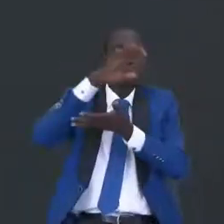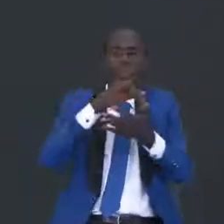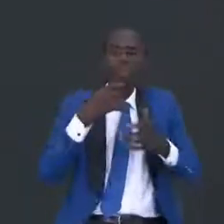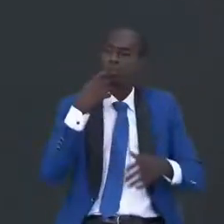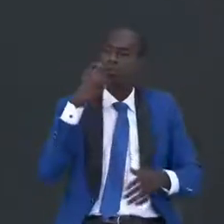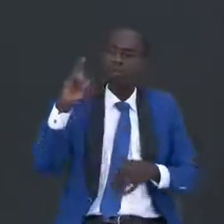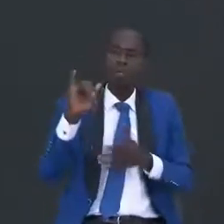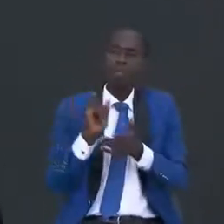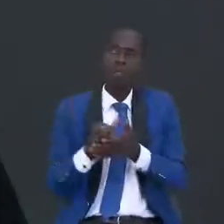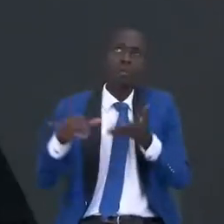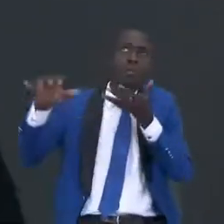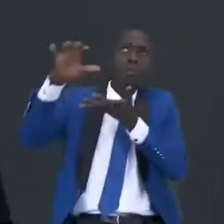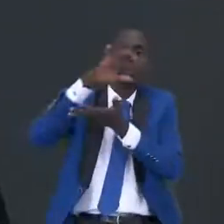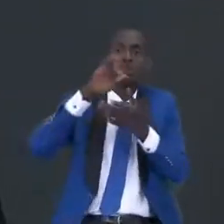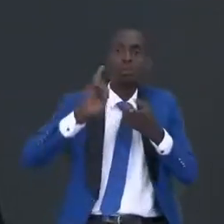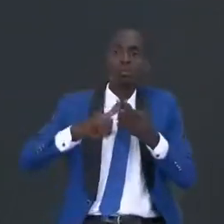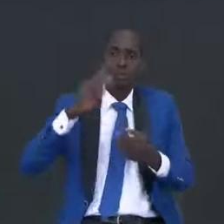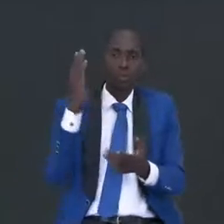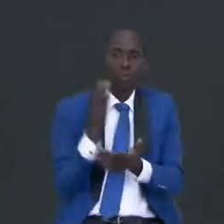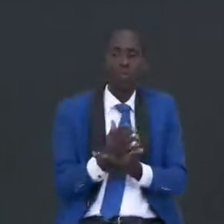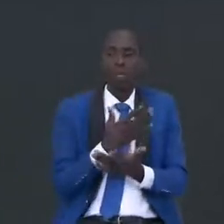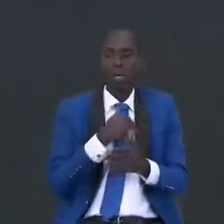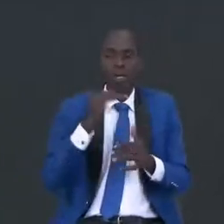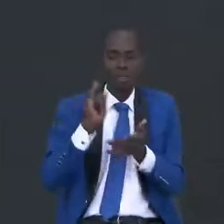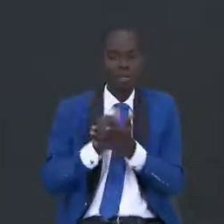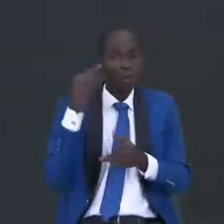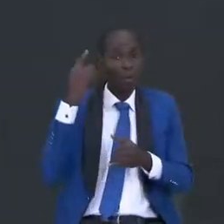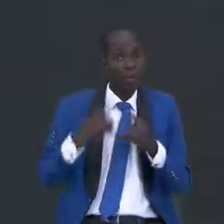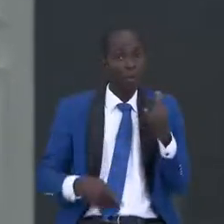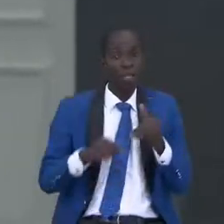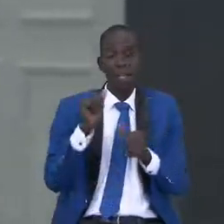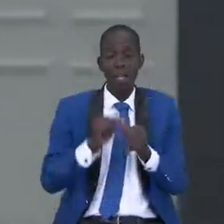fini. Toute parole qu'il dit, déclare dans ta